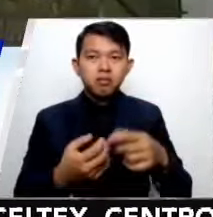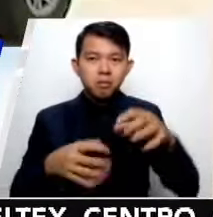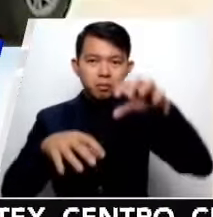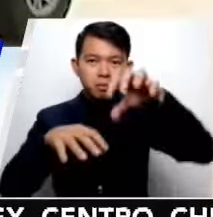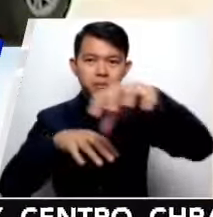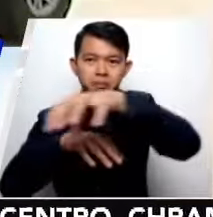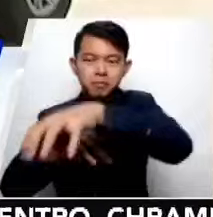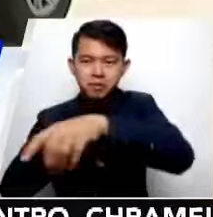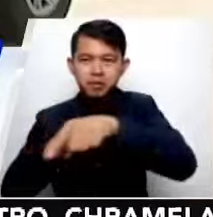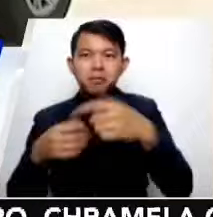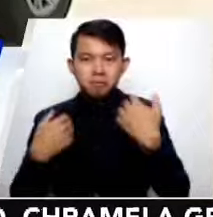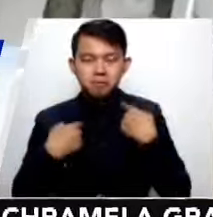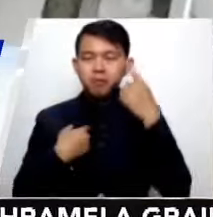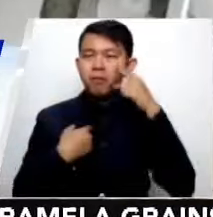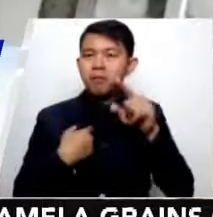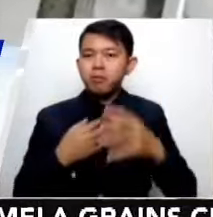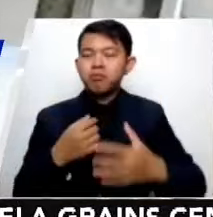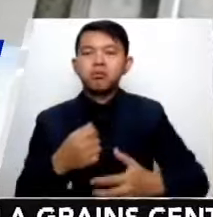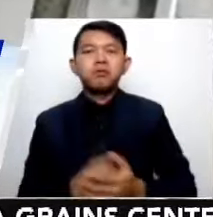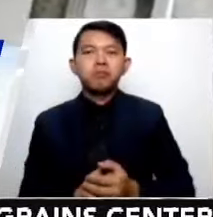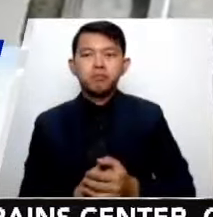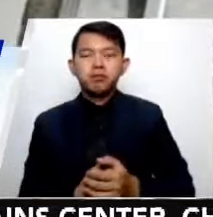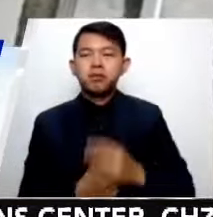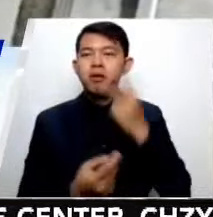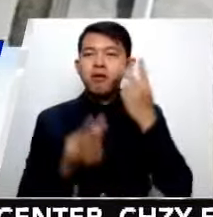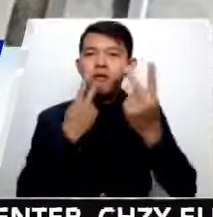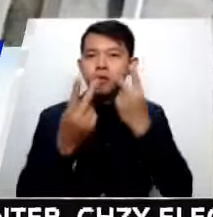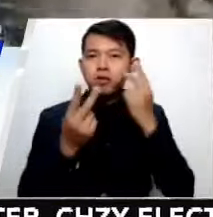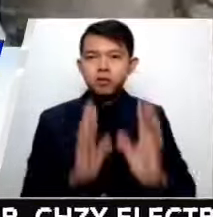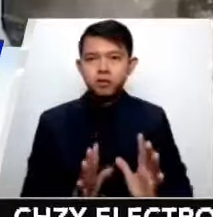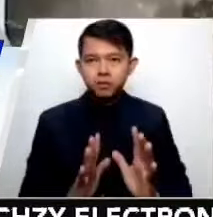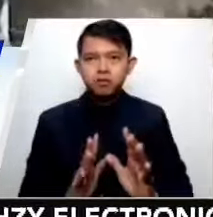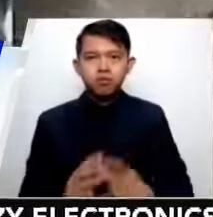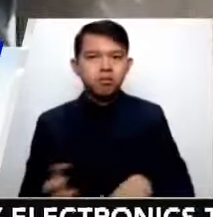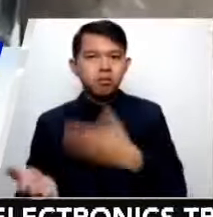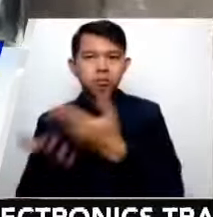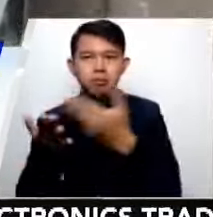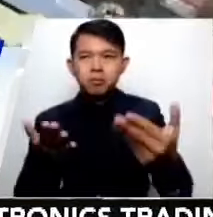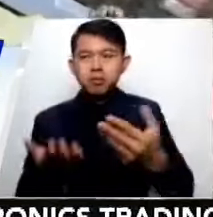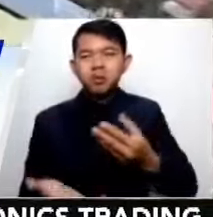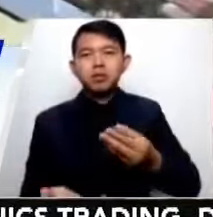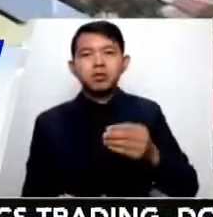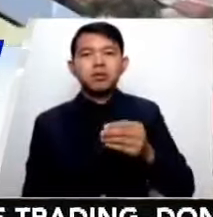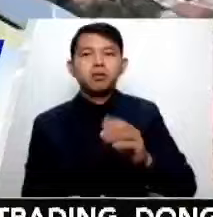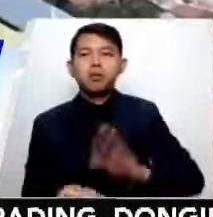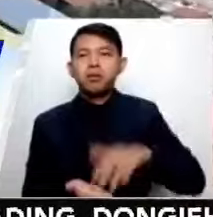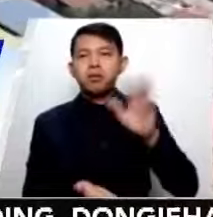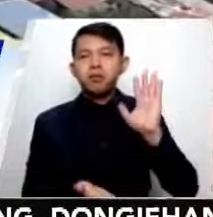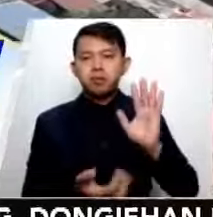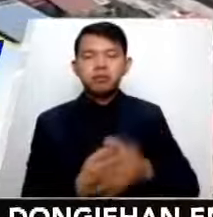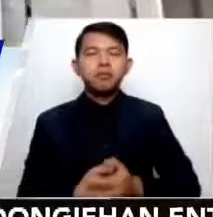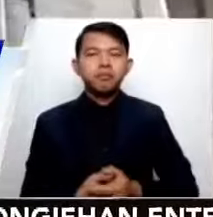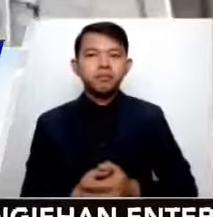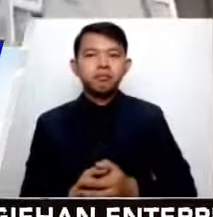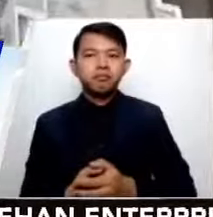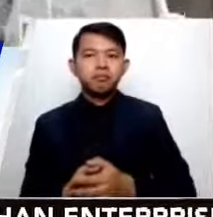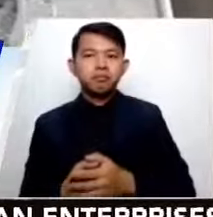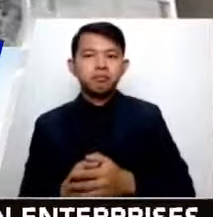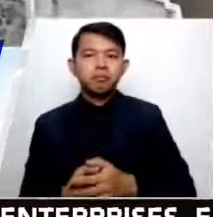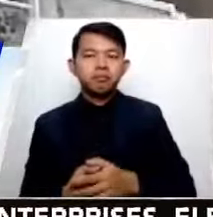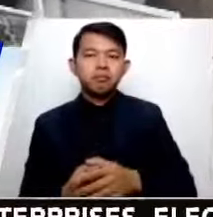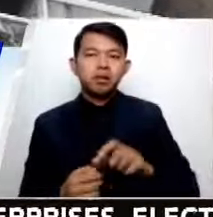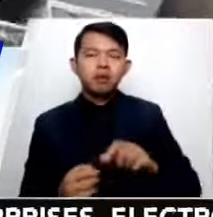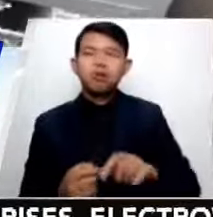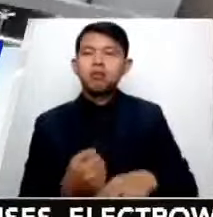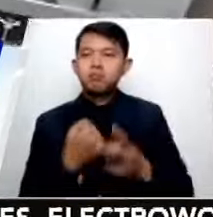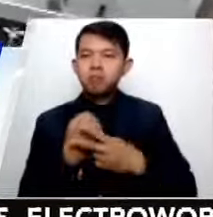bisita, kaliwat kanan ang mga mamahaling muebles at gamit. May mga vault sa loob ng mga kwarto. Samot-saring luxury